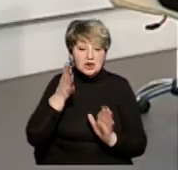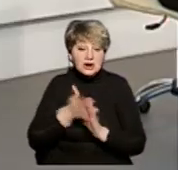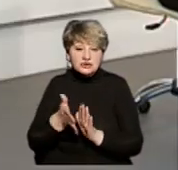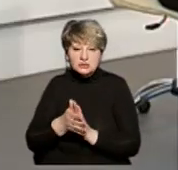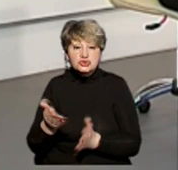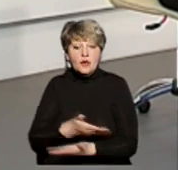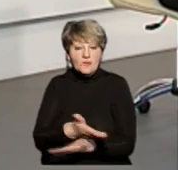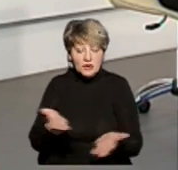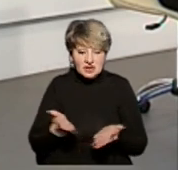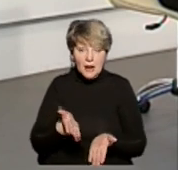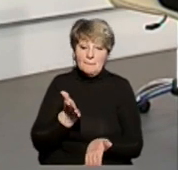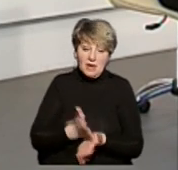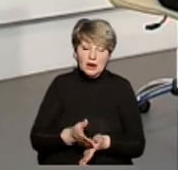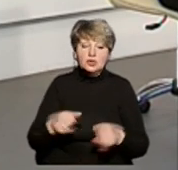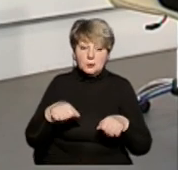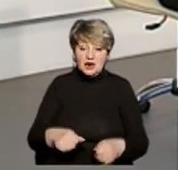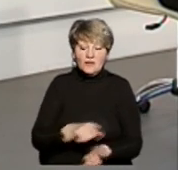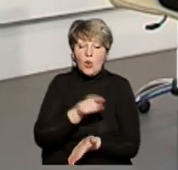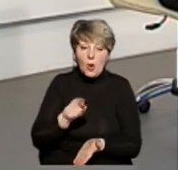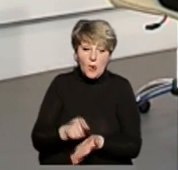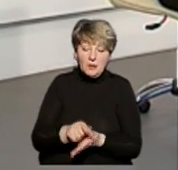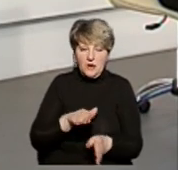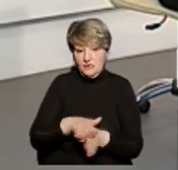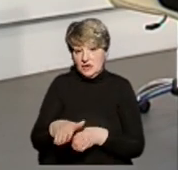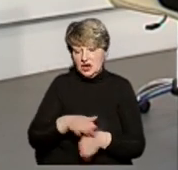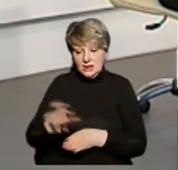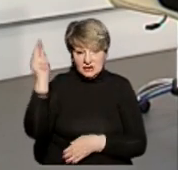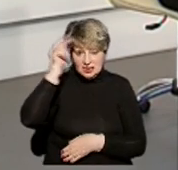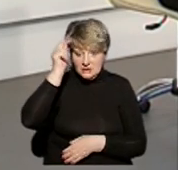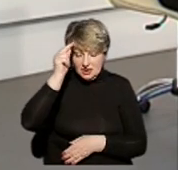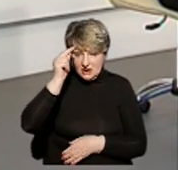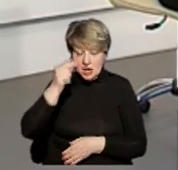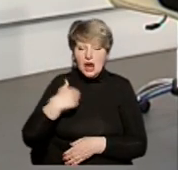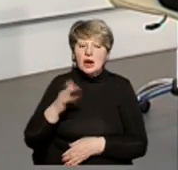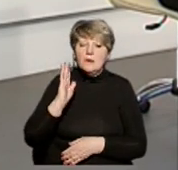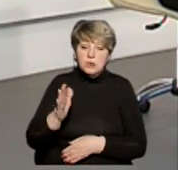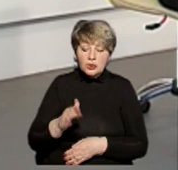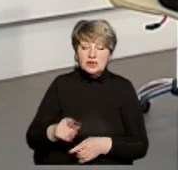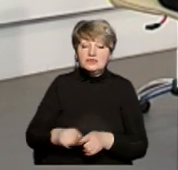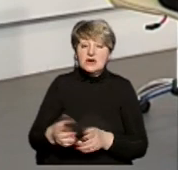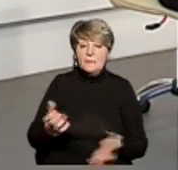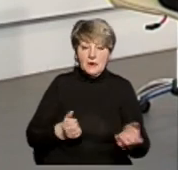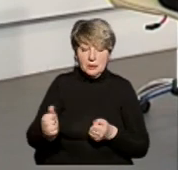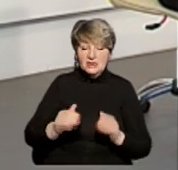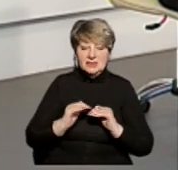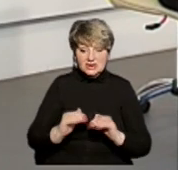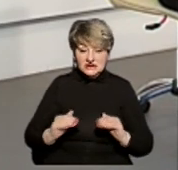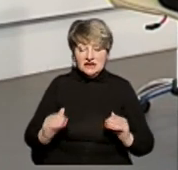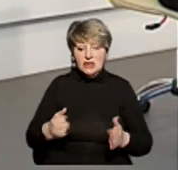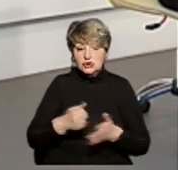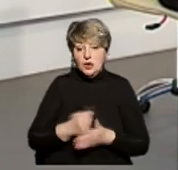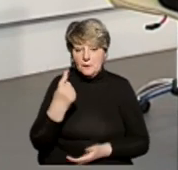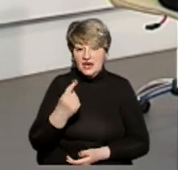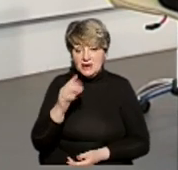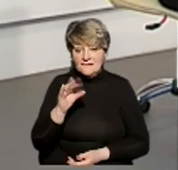вони мають право і обов'язок здійснювати освітній процес. І ми будемо зараховувати цих дітей до 1 вересня,